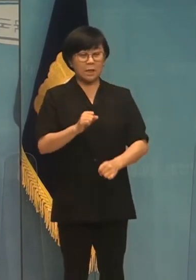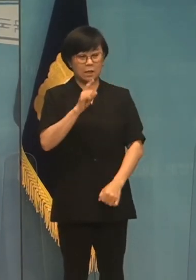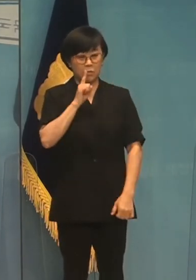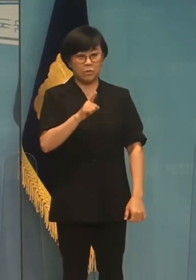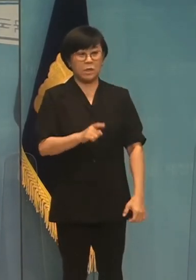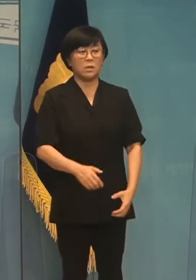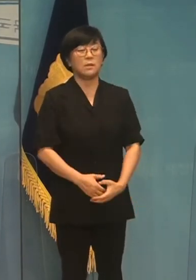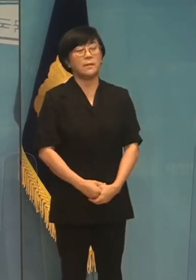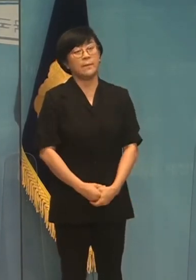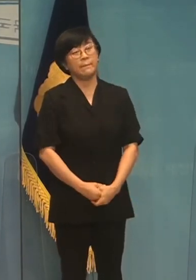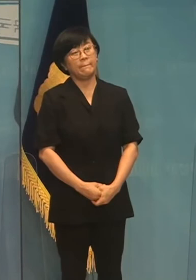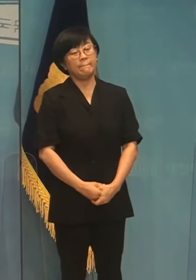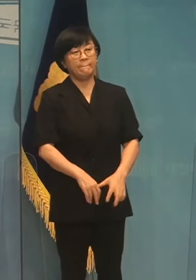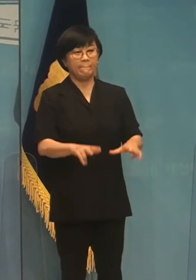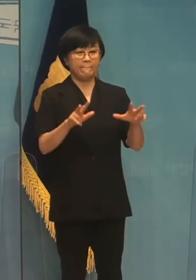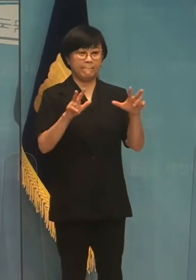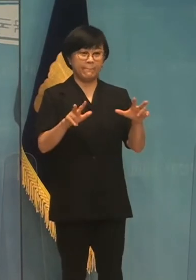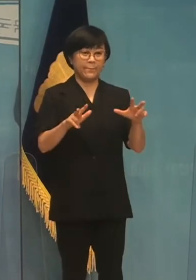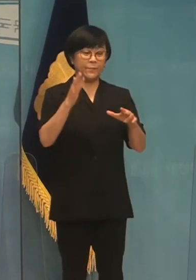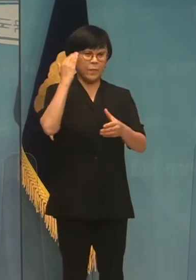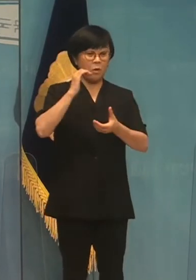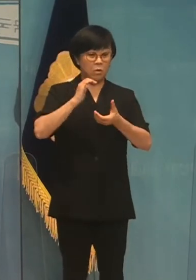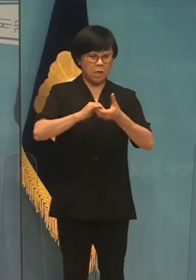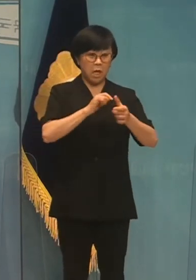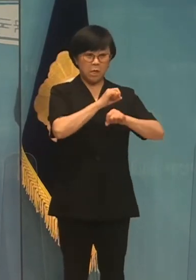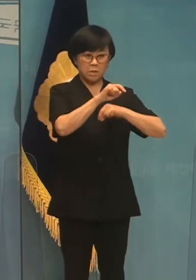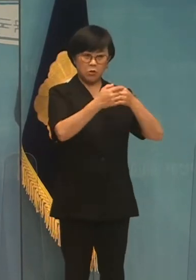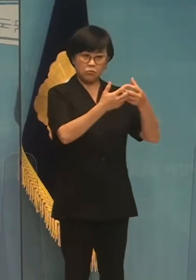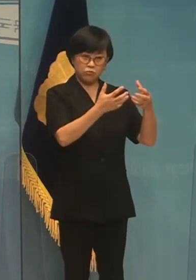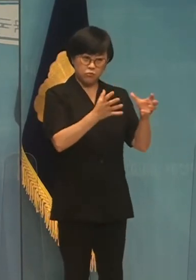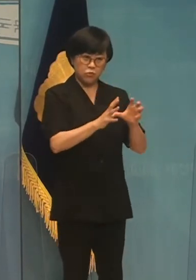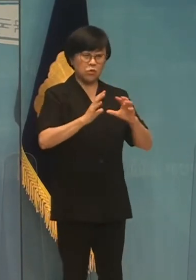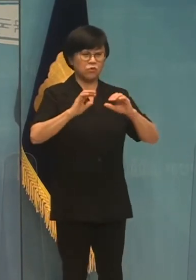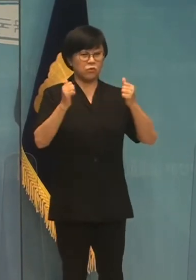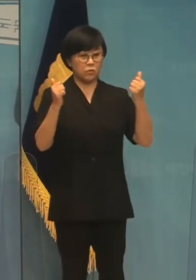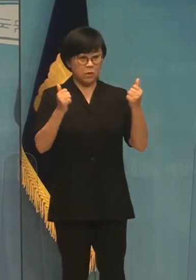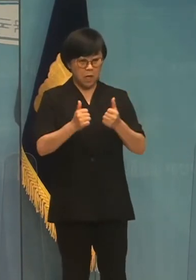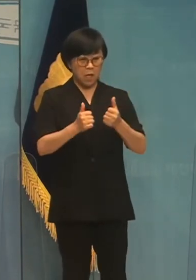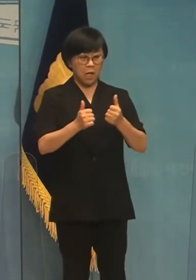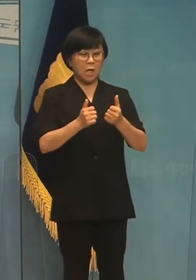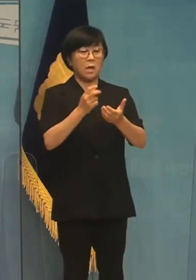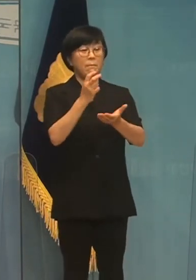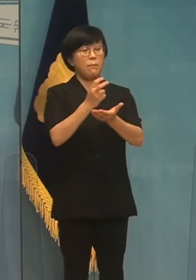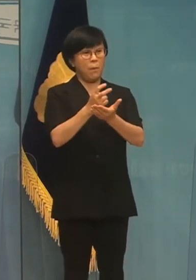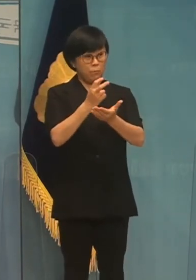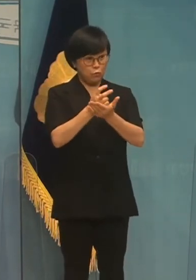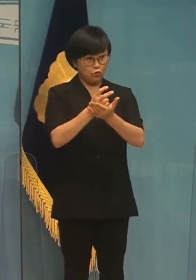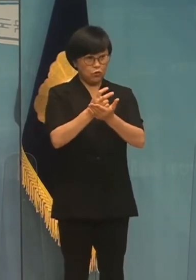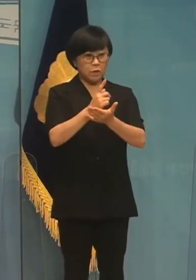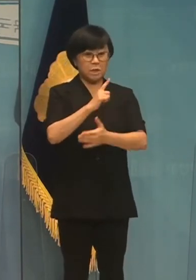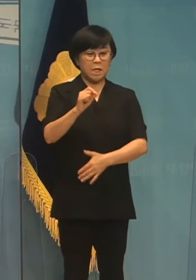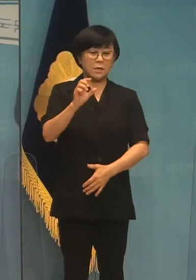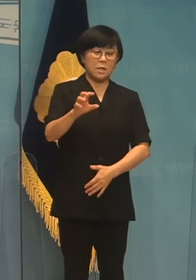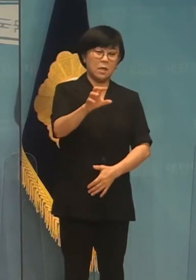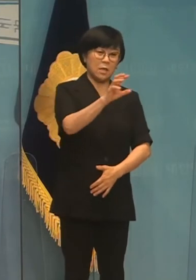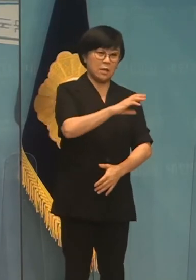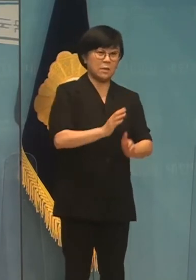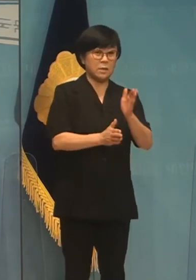때문입니다. 지금 청와대와 행정부, 국회, 사법부, 지자체,